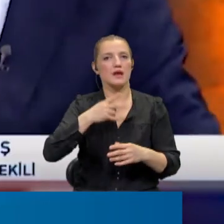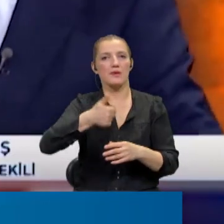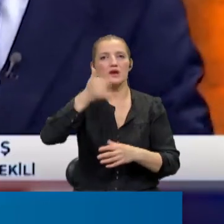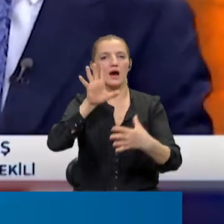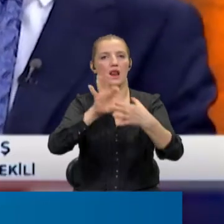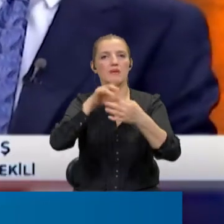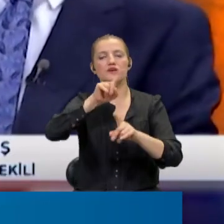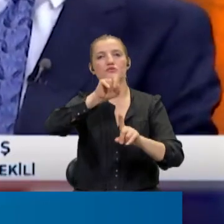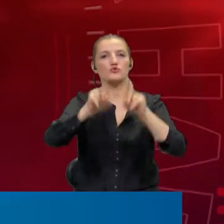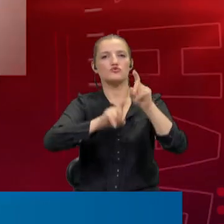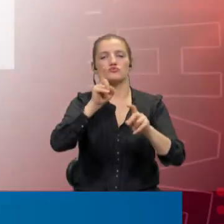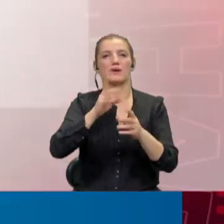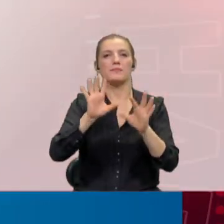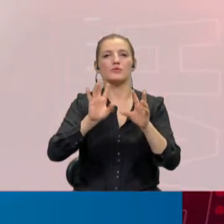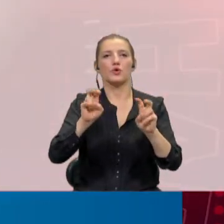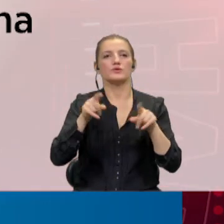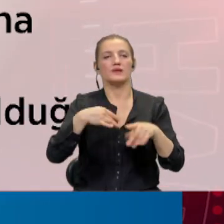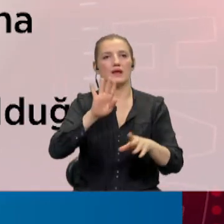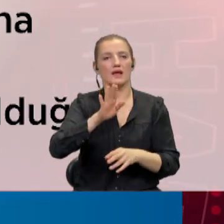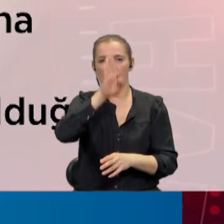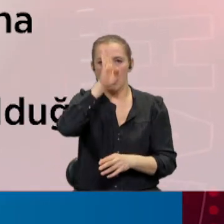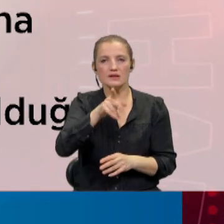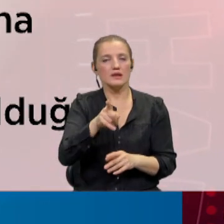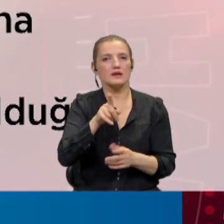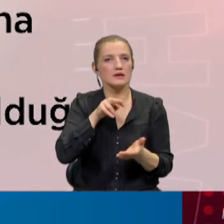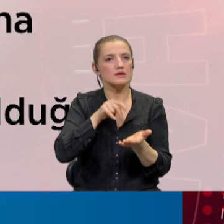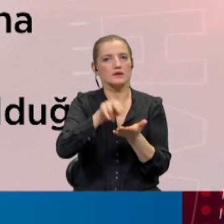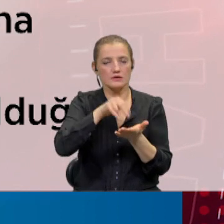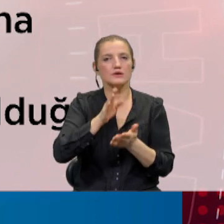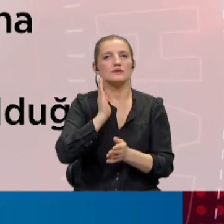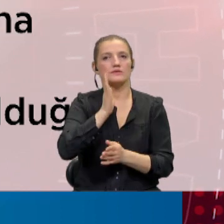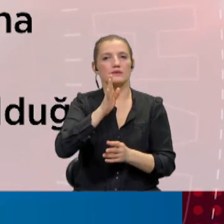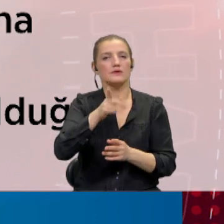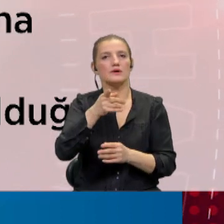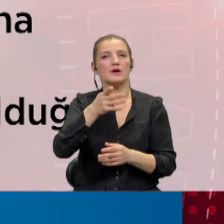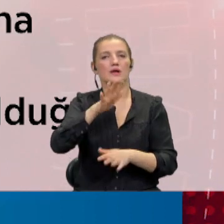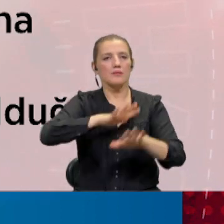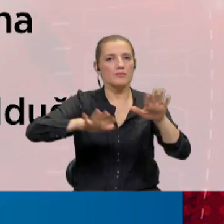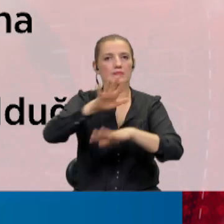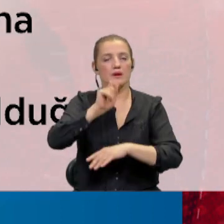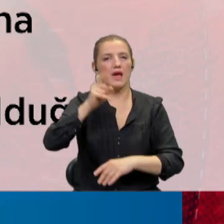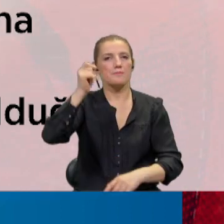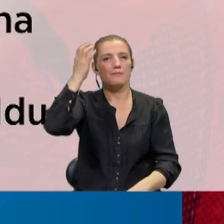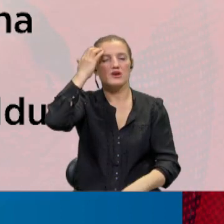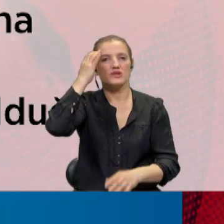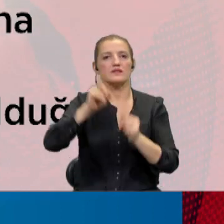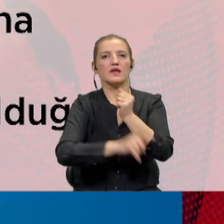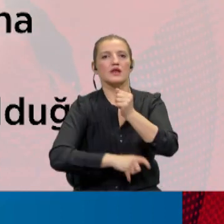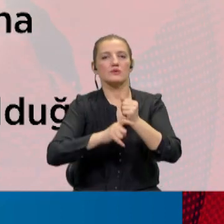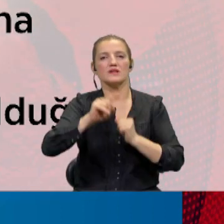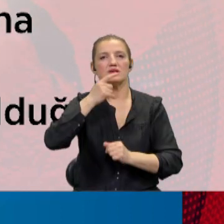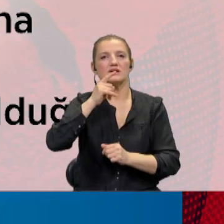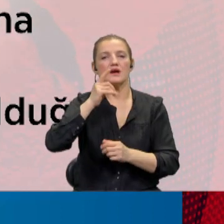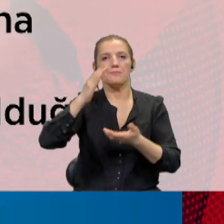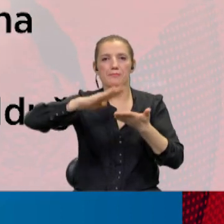bir soruşturma meselesi değil işlerlik ve ilerleyişini sulandırmak en başta terörizmi uzatılmış